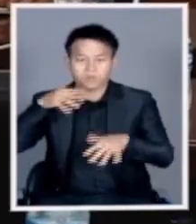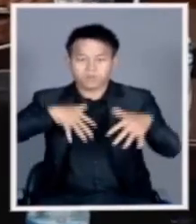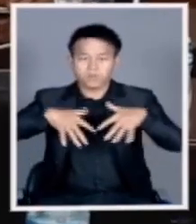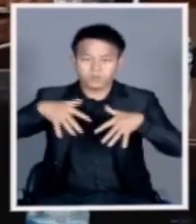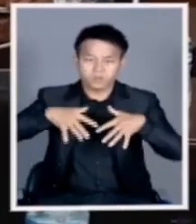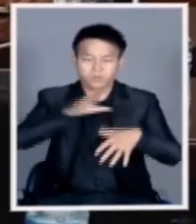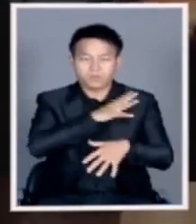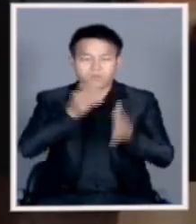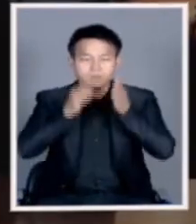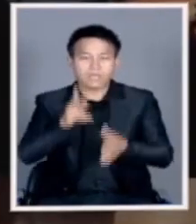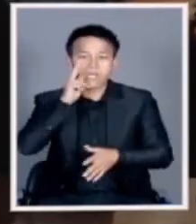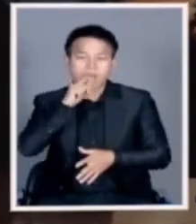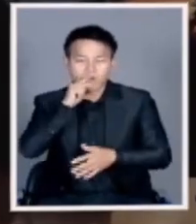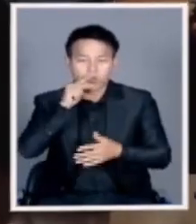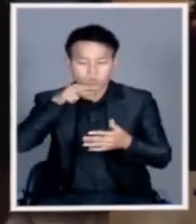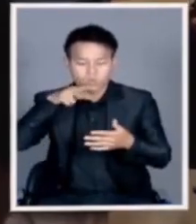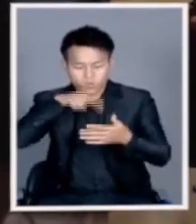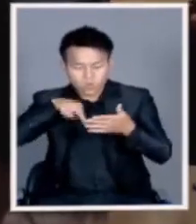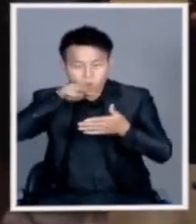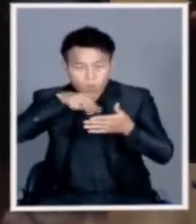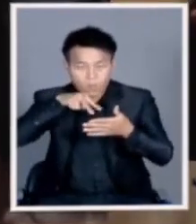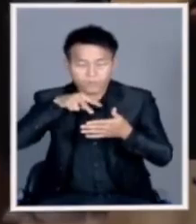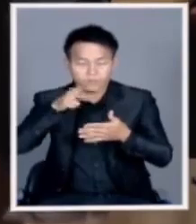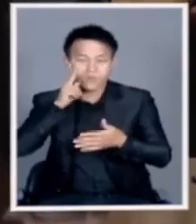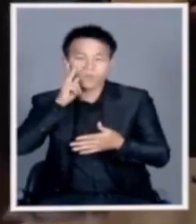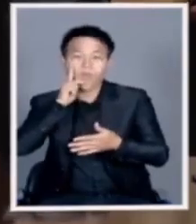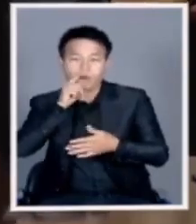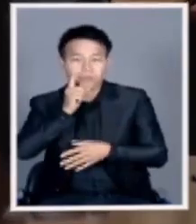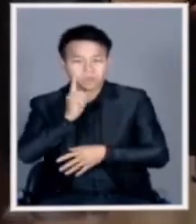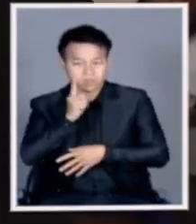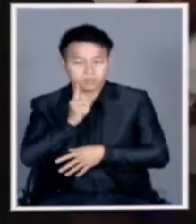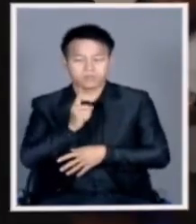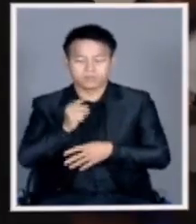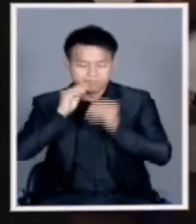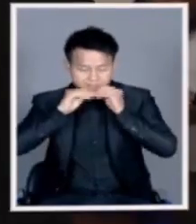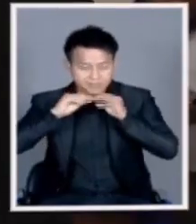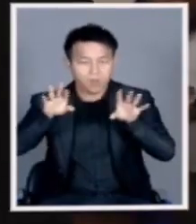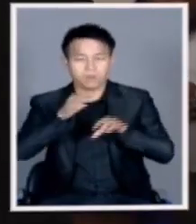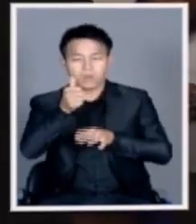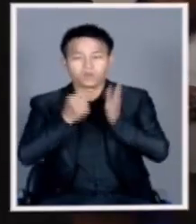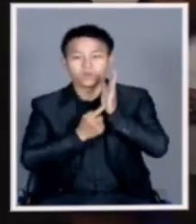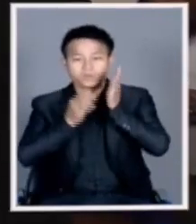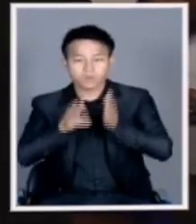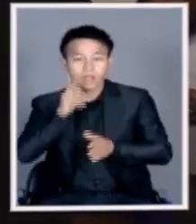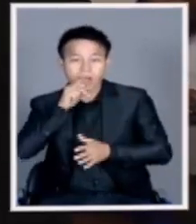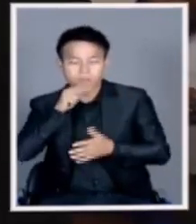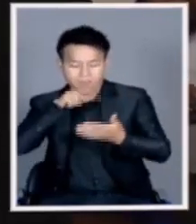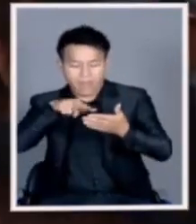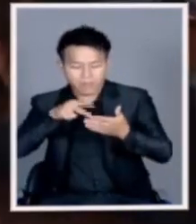าเบิ่งข้อมูลที่เป็นจริงอย่างละเอียดก่อนที่จะเผยแพร่ข่าวการนำใช้แหล่งข่าวที่เชื่อถือได้และการกวดสอบข้อมูลจากหลาย